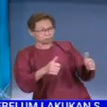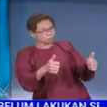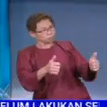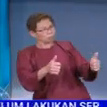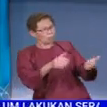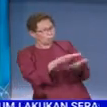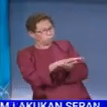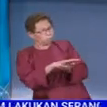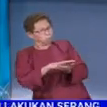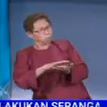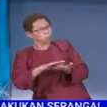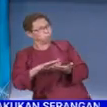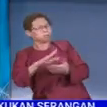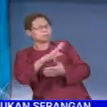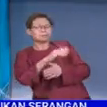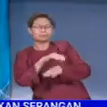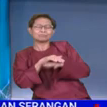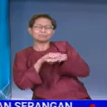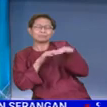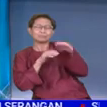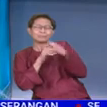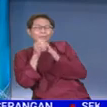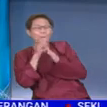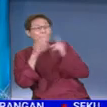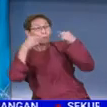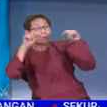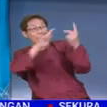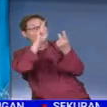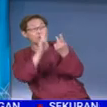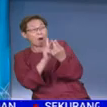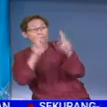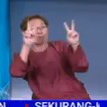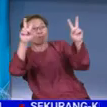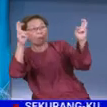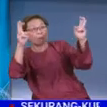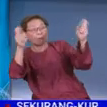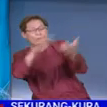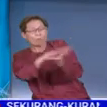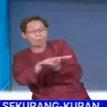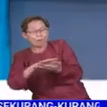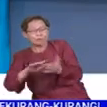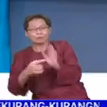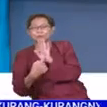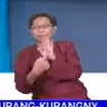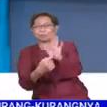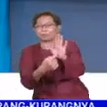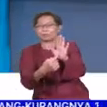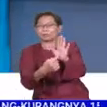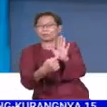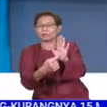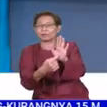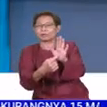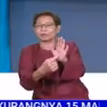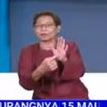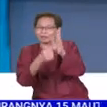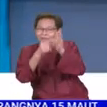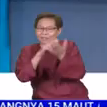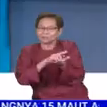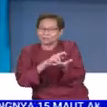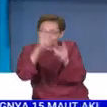dalam keadaan bersih dan selesa. Pencapaian itu bertepatan dengan slogan kebersihan mencerminkan kemabubran